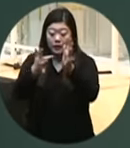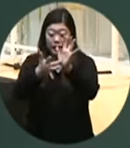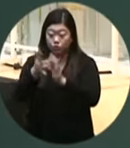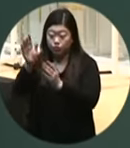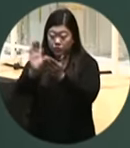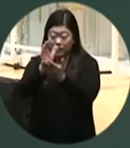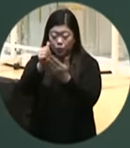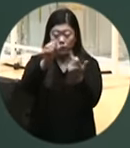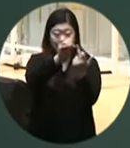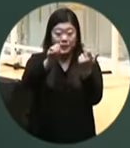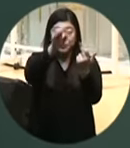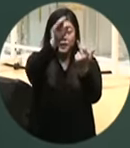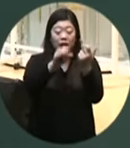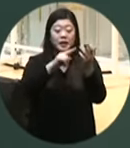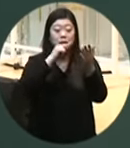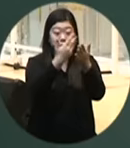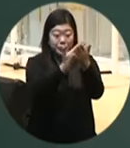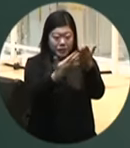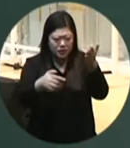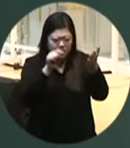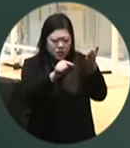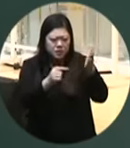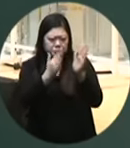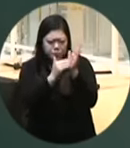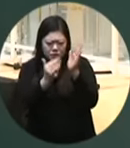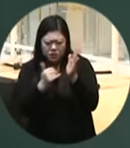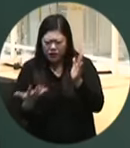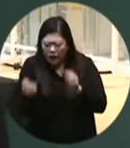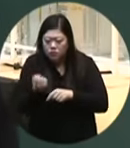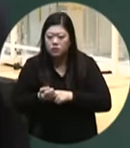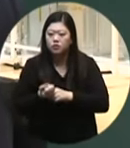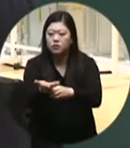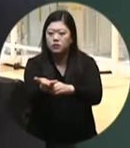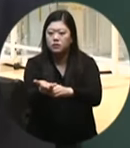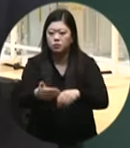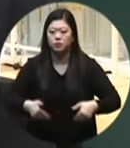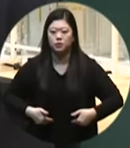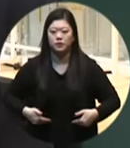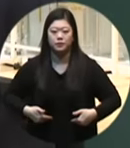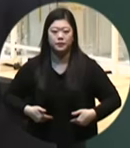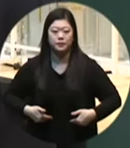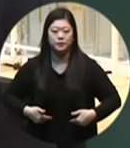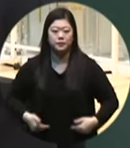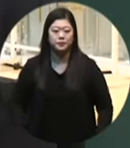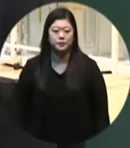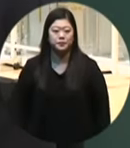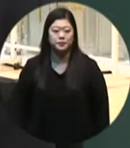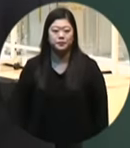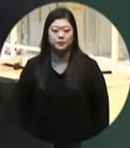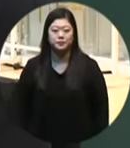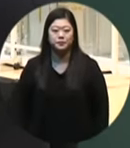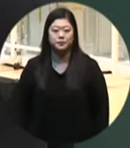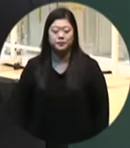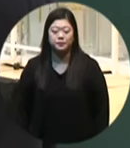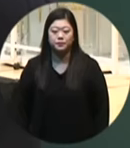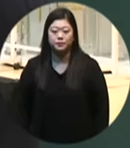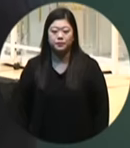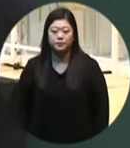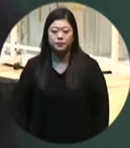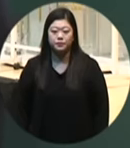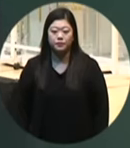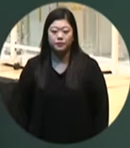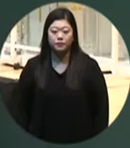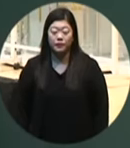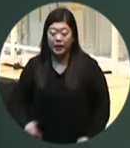그리스도의 십자가 비밀 전해라. Now people are dying right now. So let us relay that mystery of Christ who shed his blood on the cross. 그것을